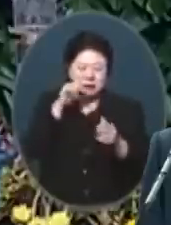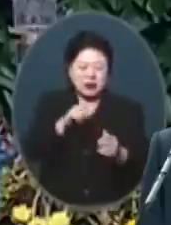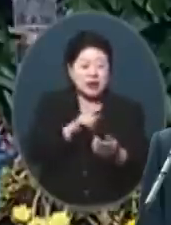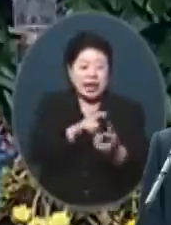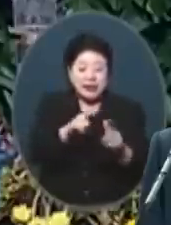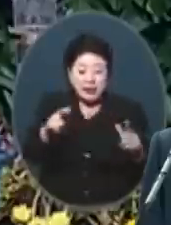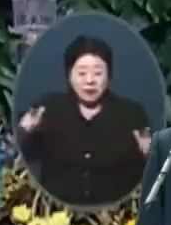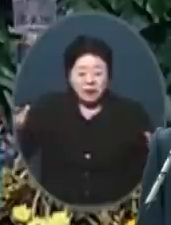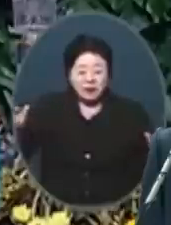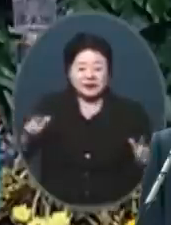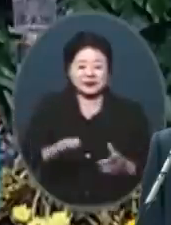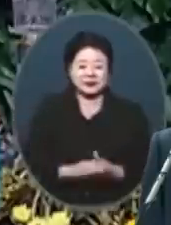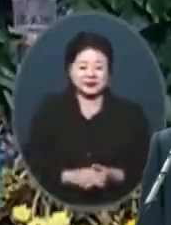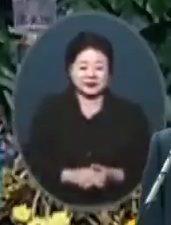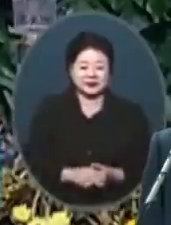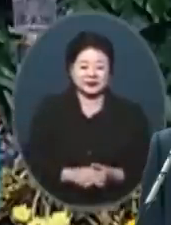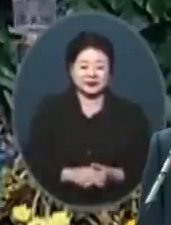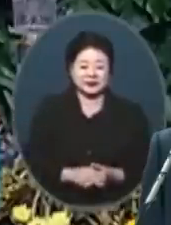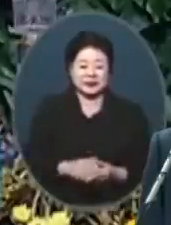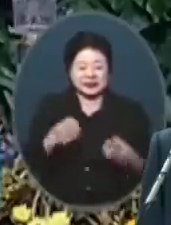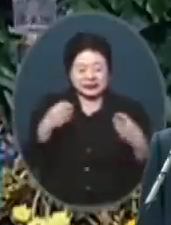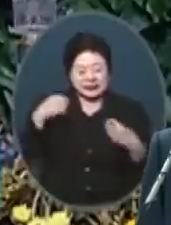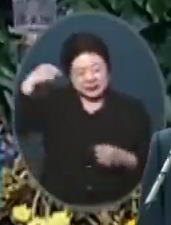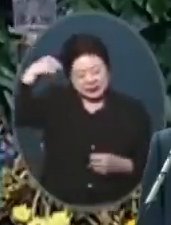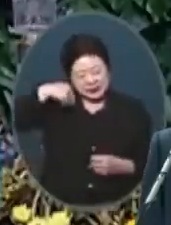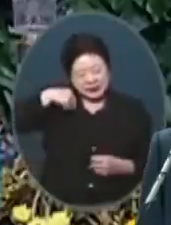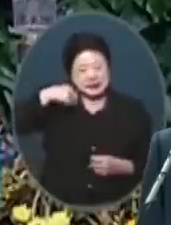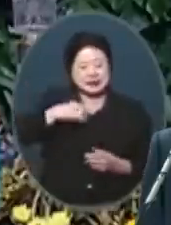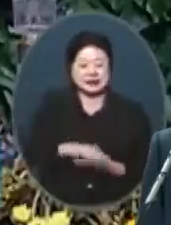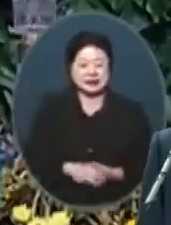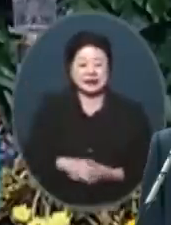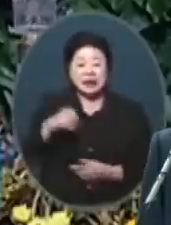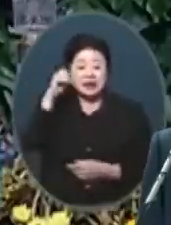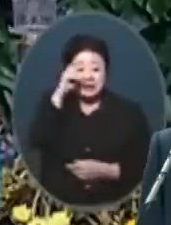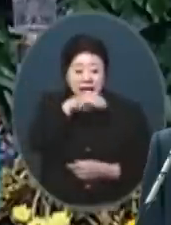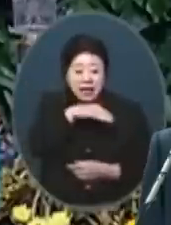아니고 이무감을 느껴서 하는 것도 아니고 그냥